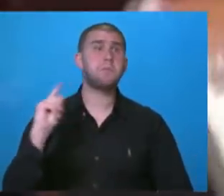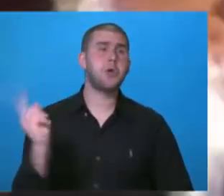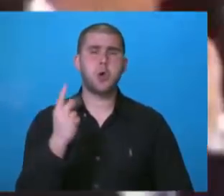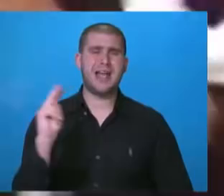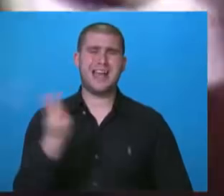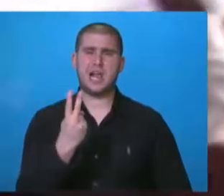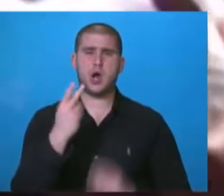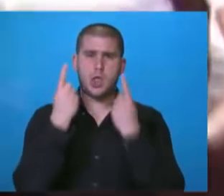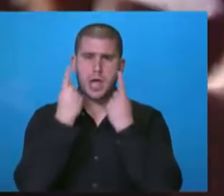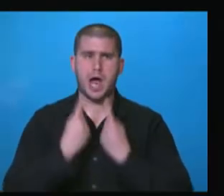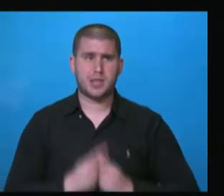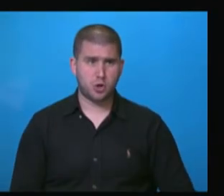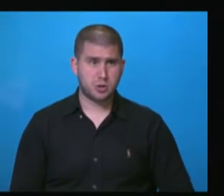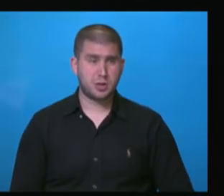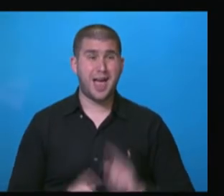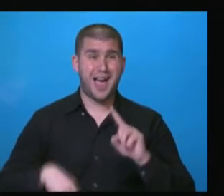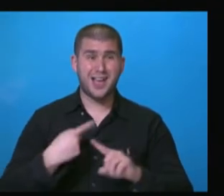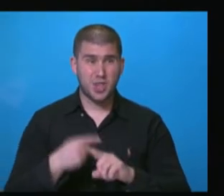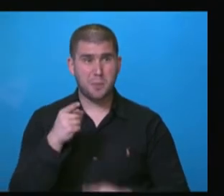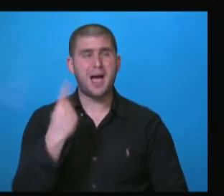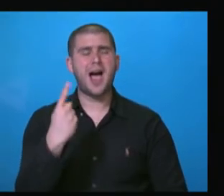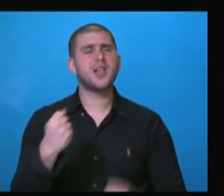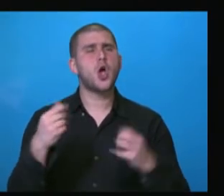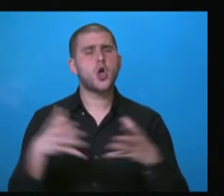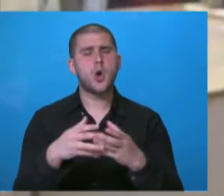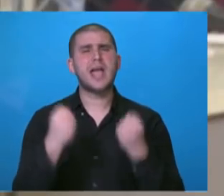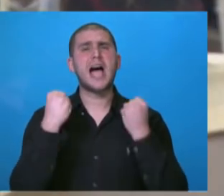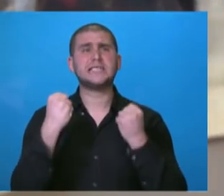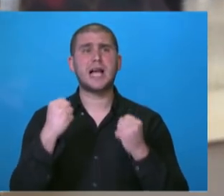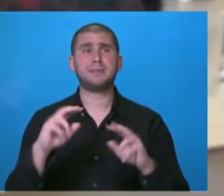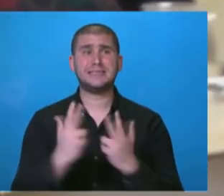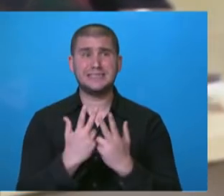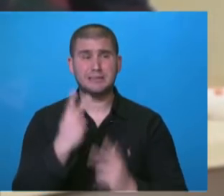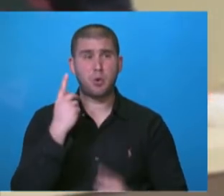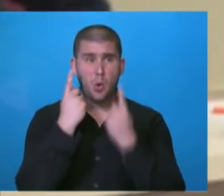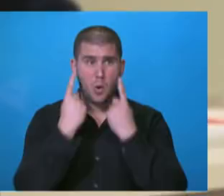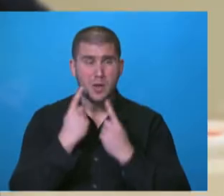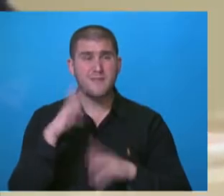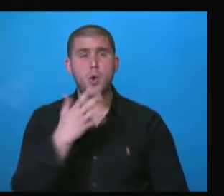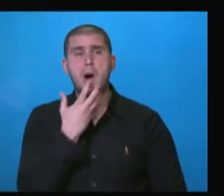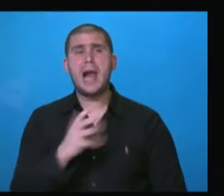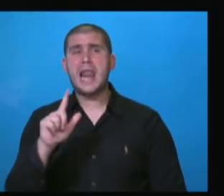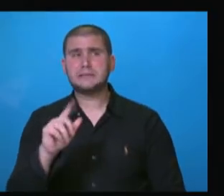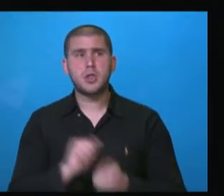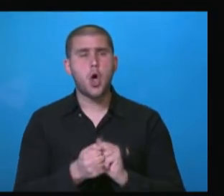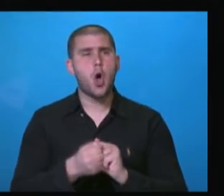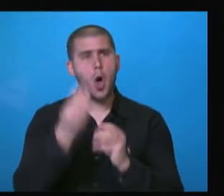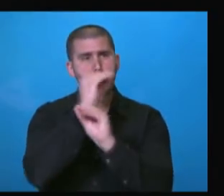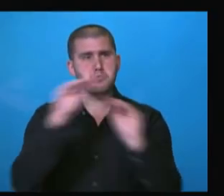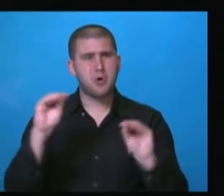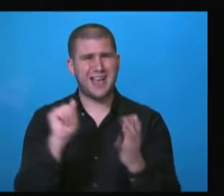חרדית אחרת. ועד היום גור היא אחד הכוחות המרכזיים בציבור החרדי. מספיק להזכיר את ליצמן, מספיק להזכיר את המודיע, שהוא